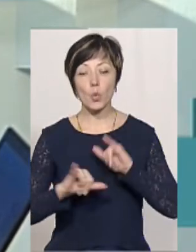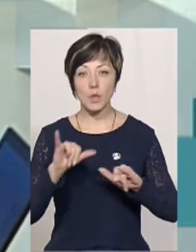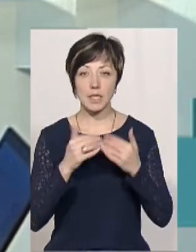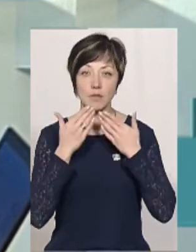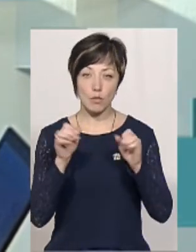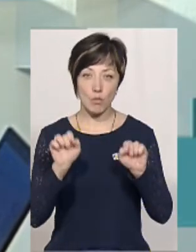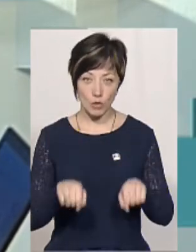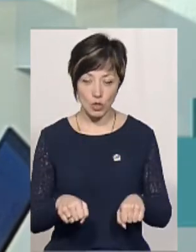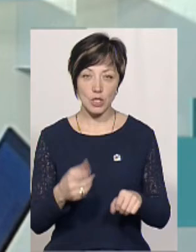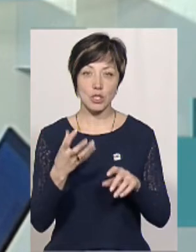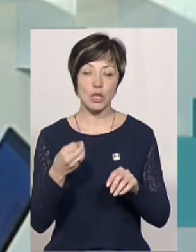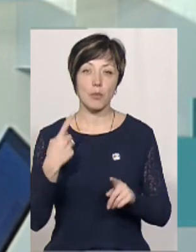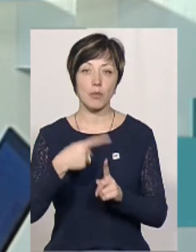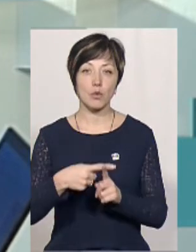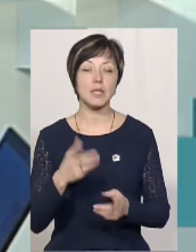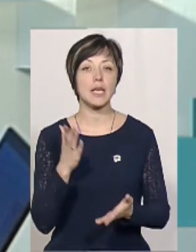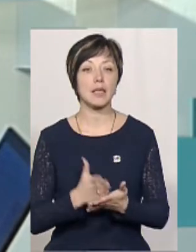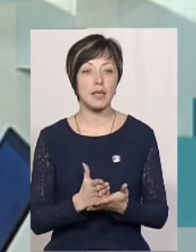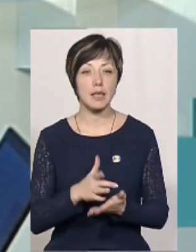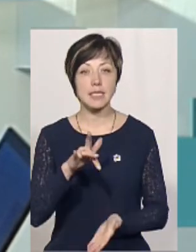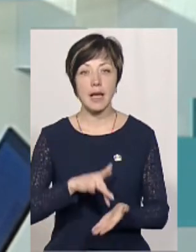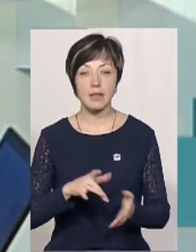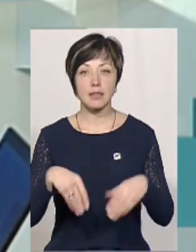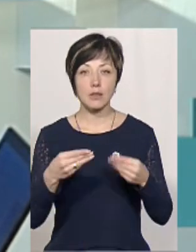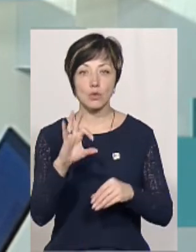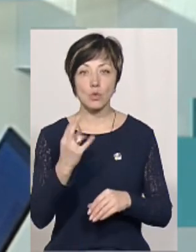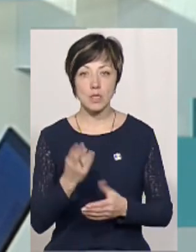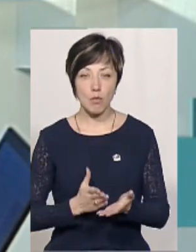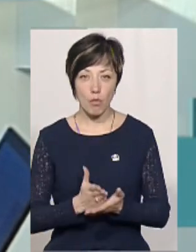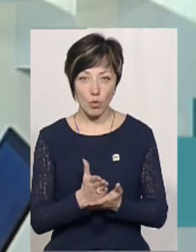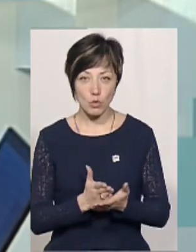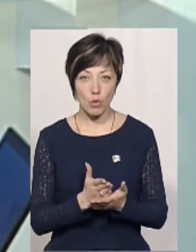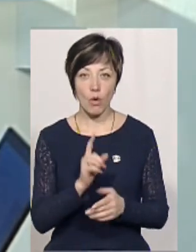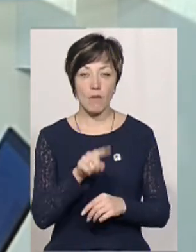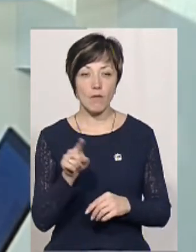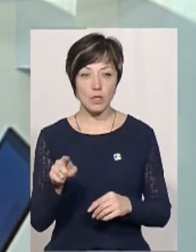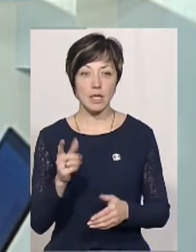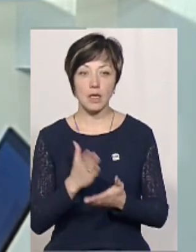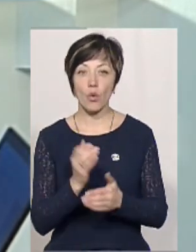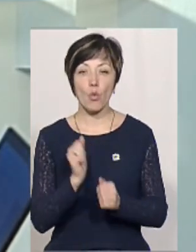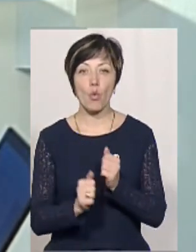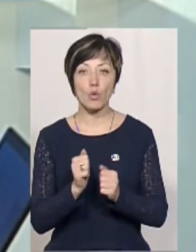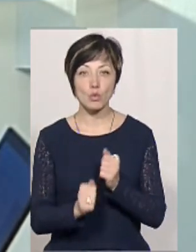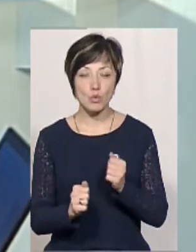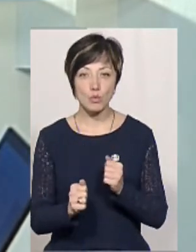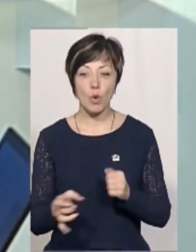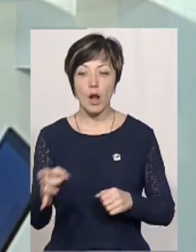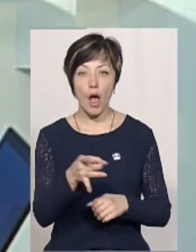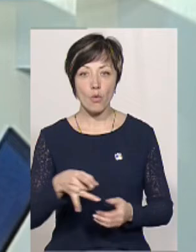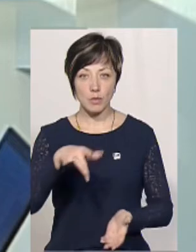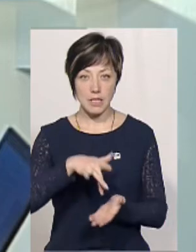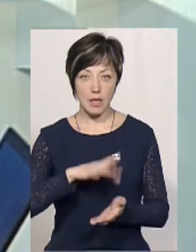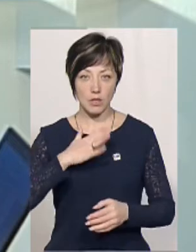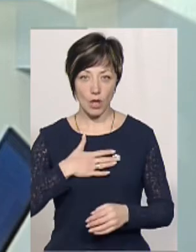звернутися можна. А крім того, є центри надання соціальних послуг. Вони є у кожному